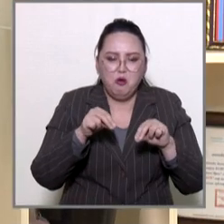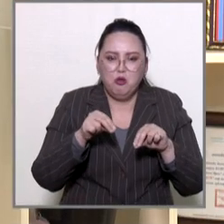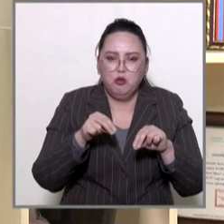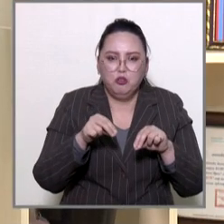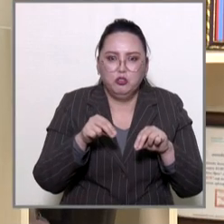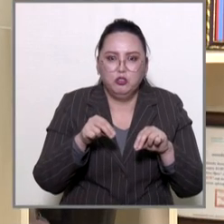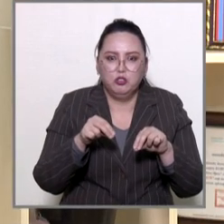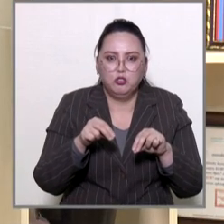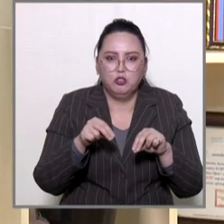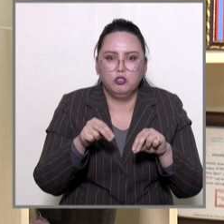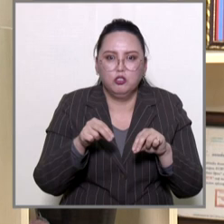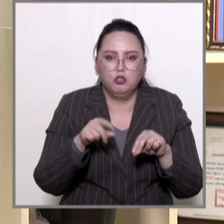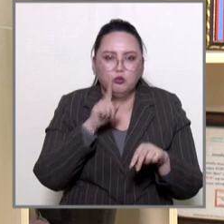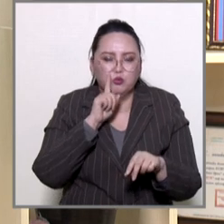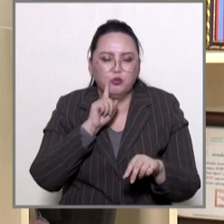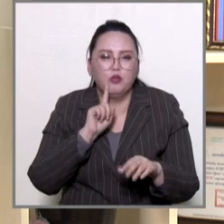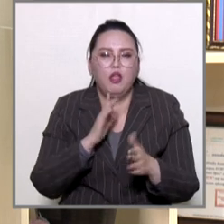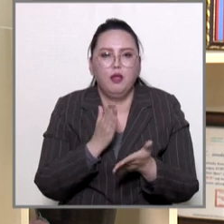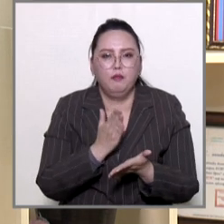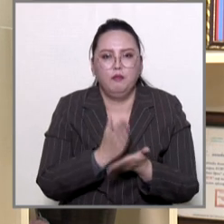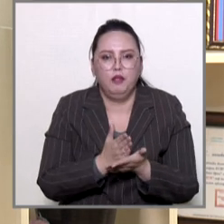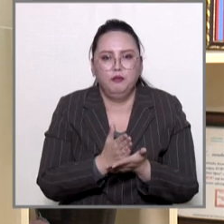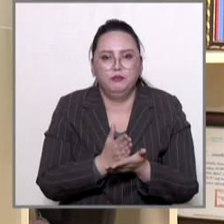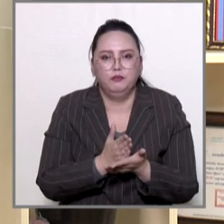Гэвч залуу тех сүргийн тэргүүн болохын зэрэгцээ